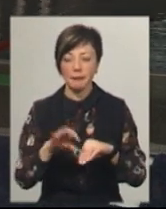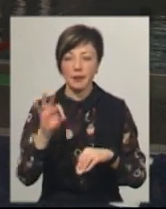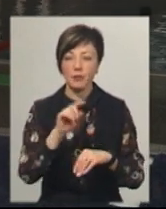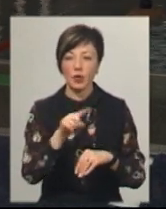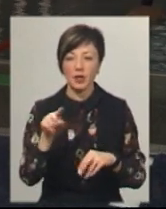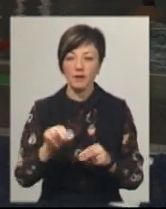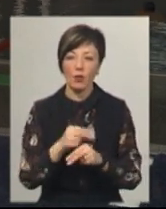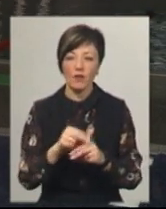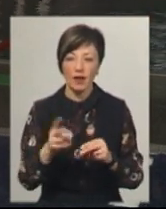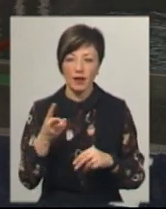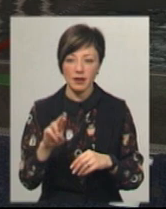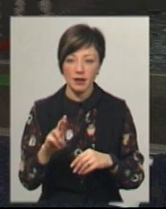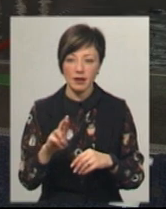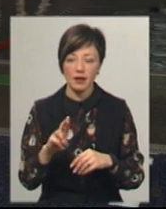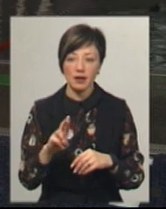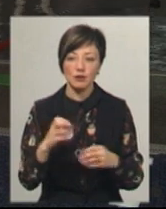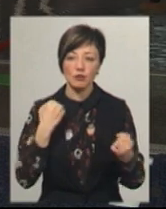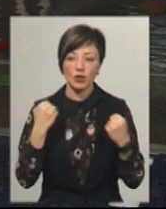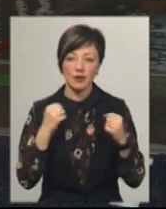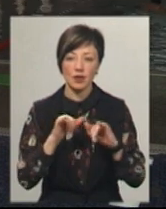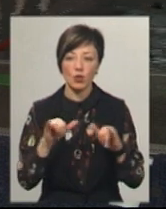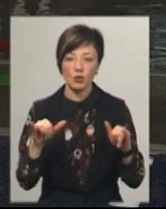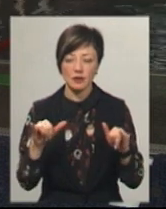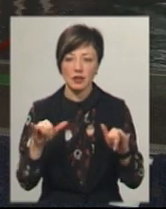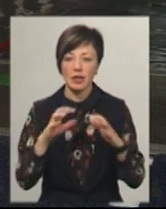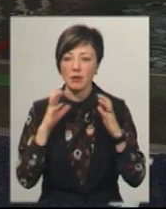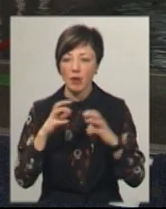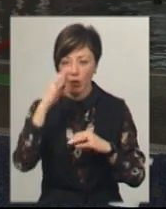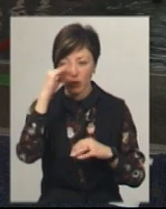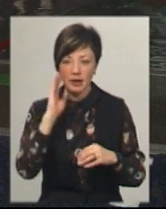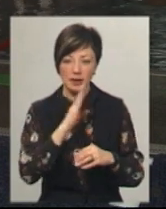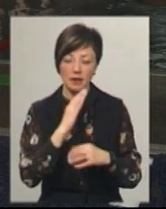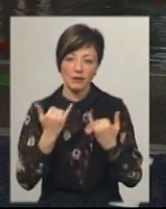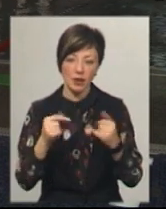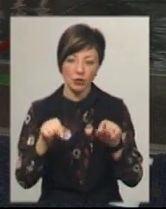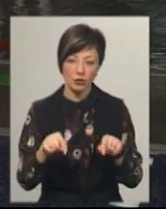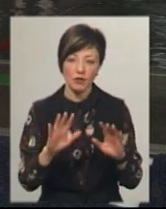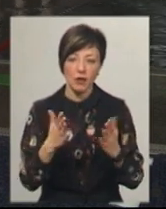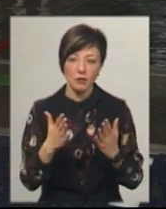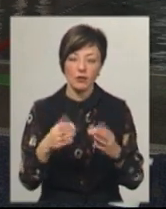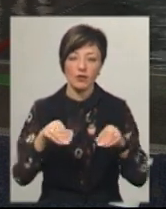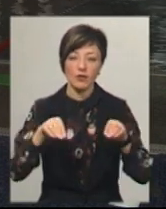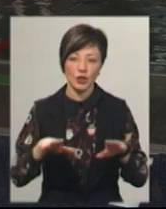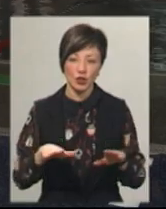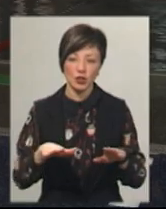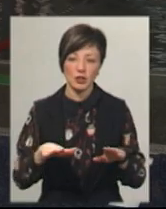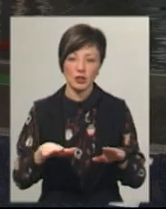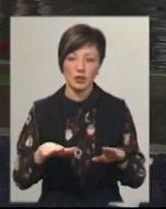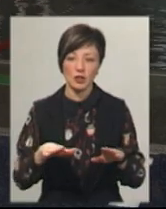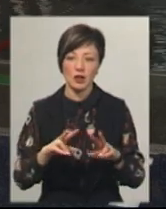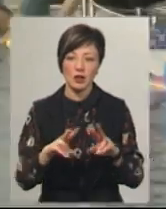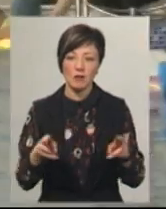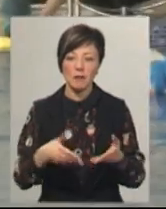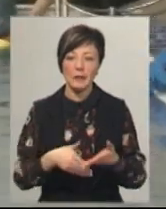їх виховання і навіть про їх спортивний розвиток дбають батьки, то в даному випадку так, ми вирішили виступити в ролі